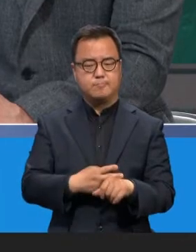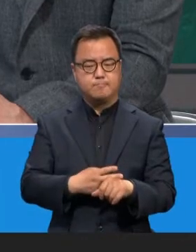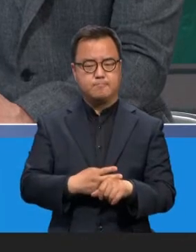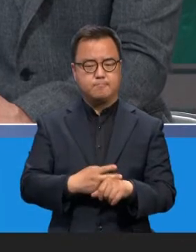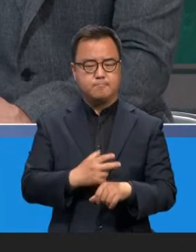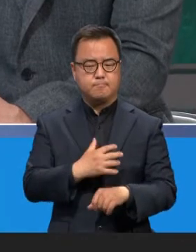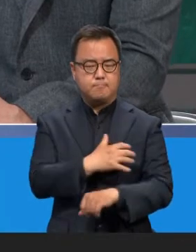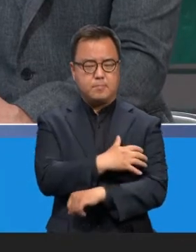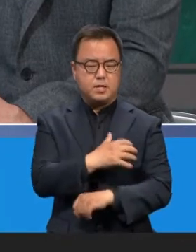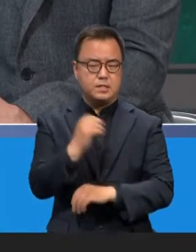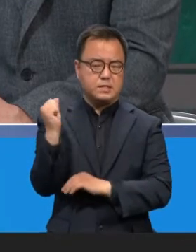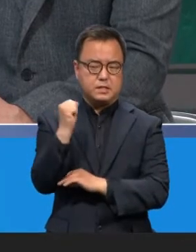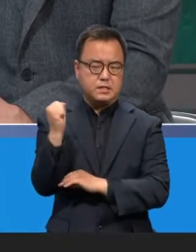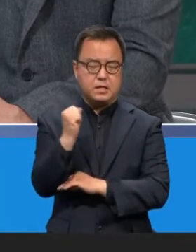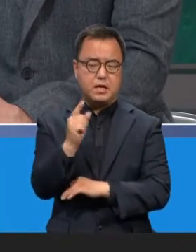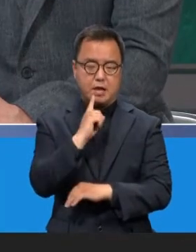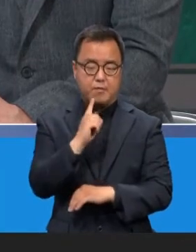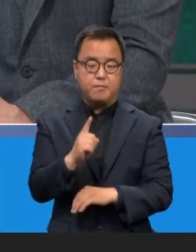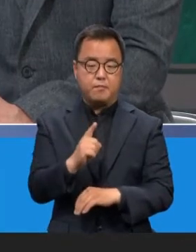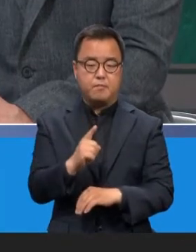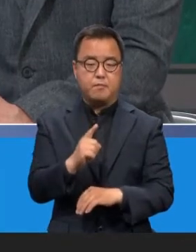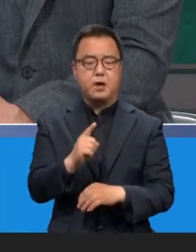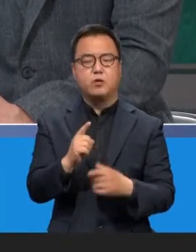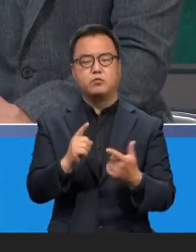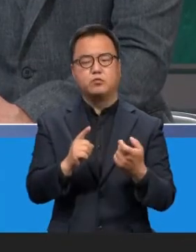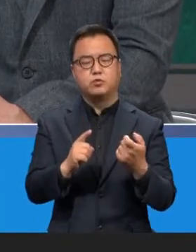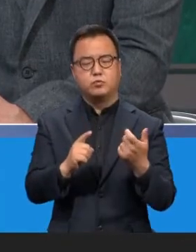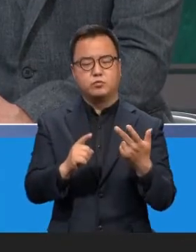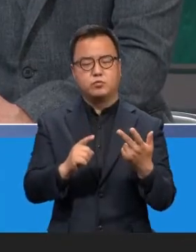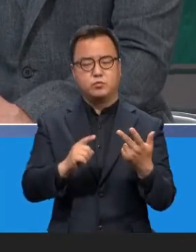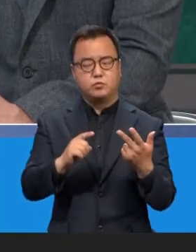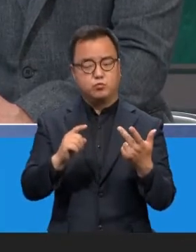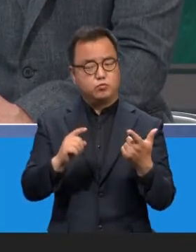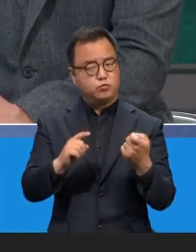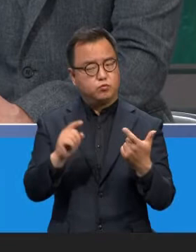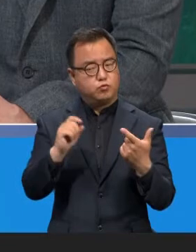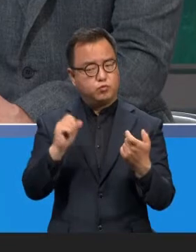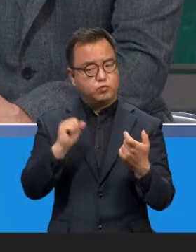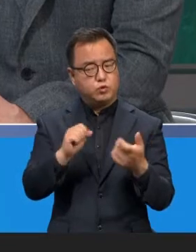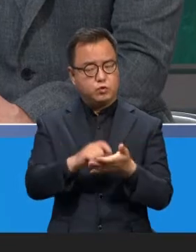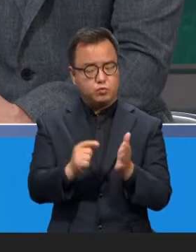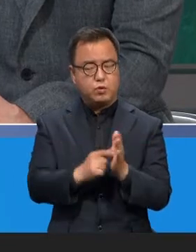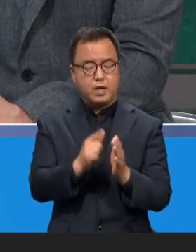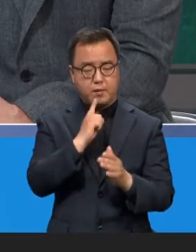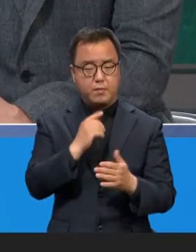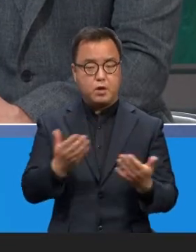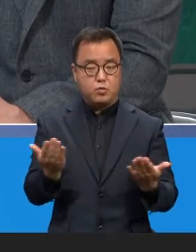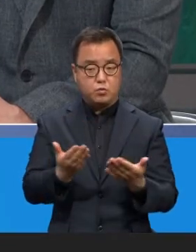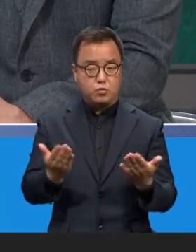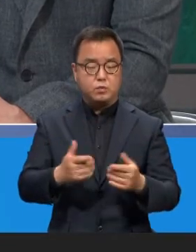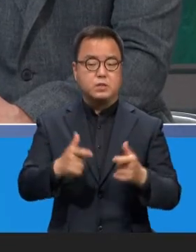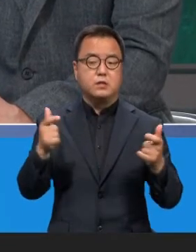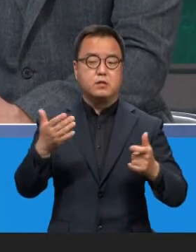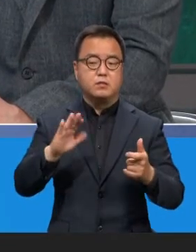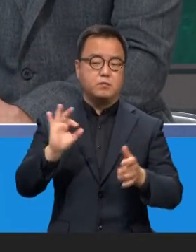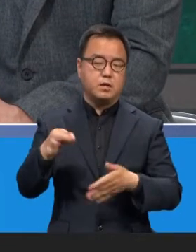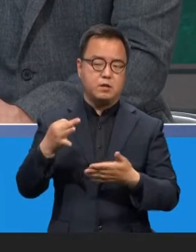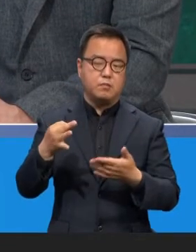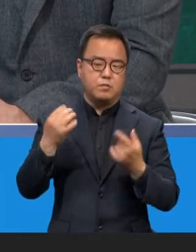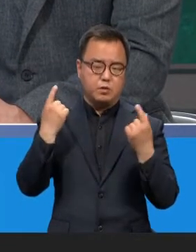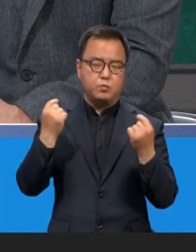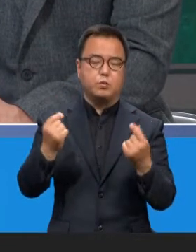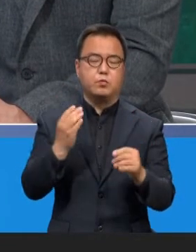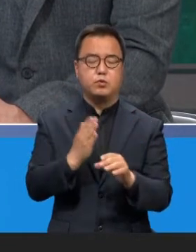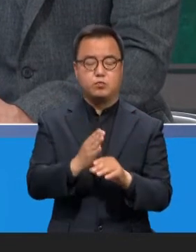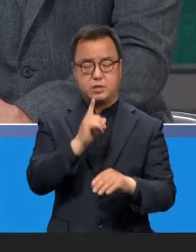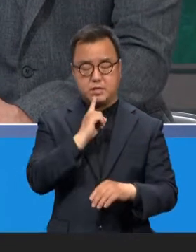66% 에 달했습니다 심지어 늘어난 노동 에 걸맞은 금전적 부상없이 급여가 동결된 상황입니다 캐빈 코트 미